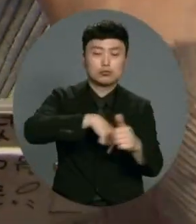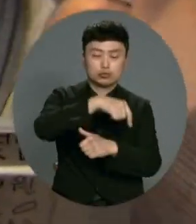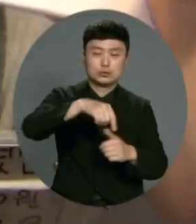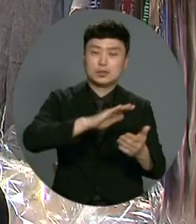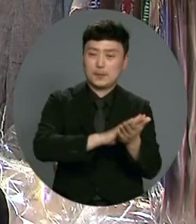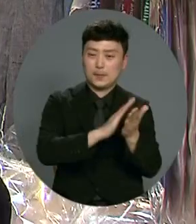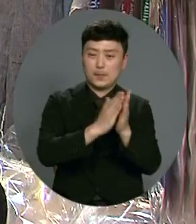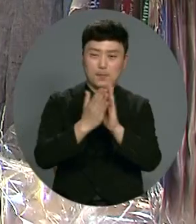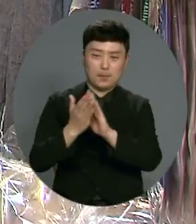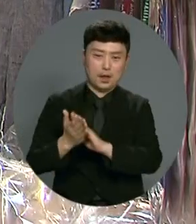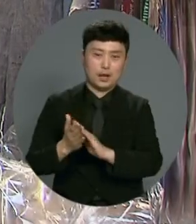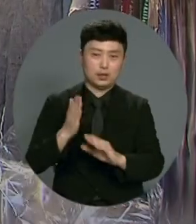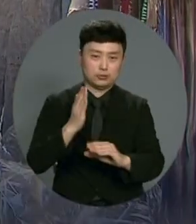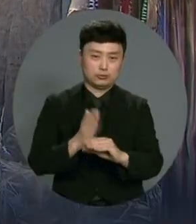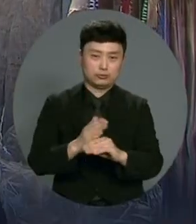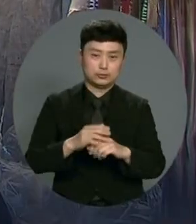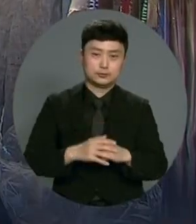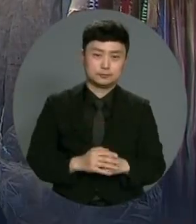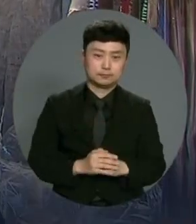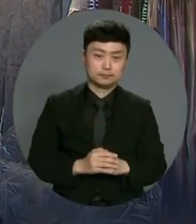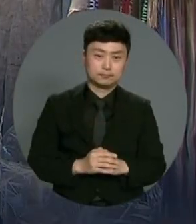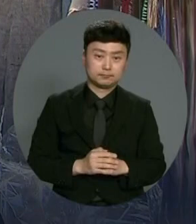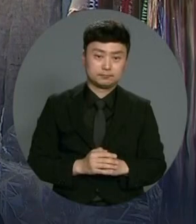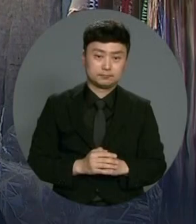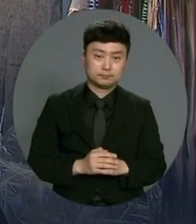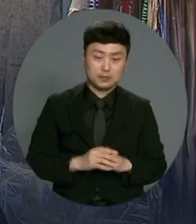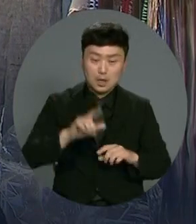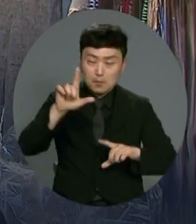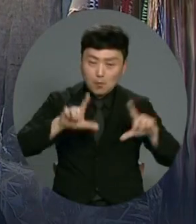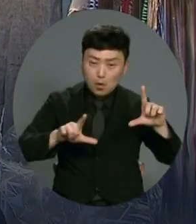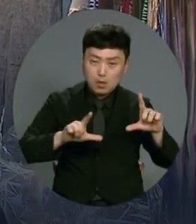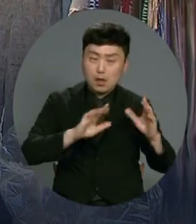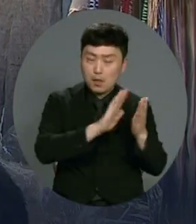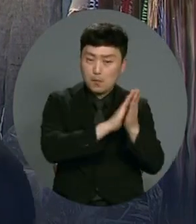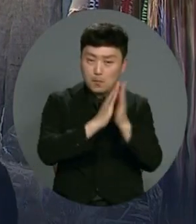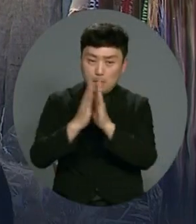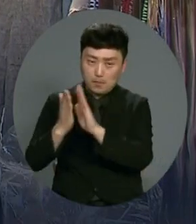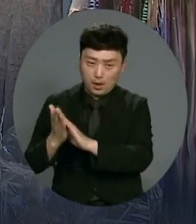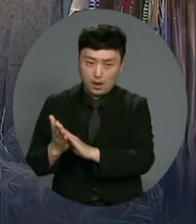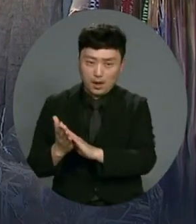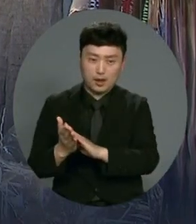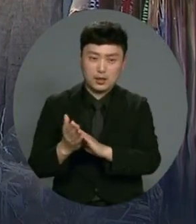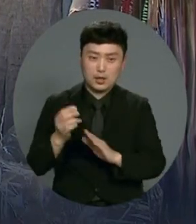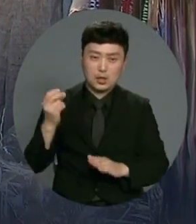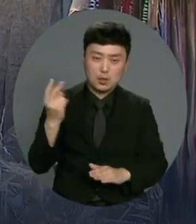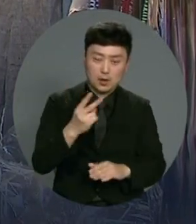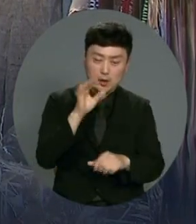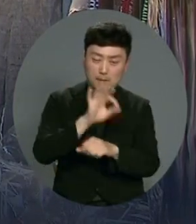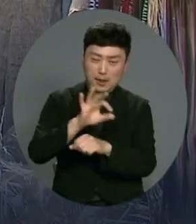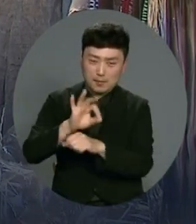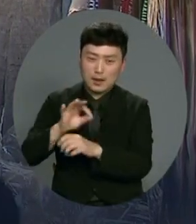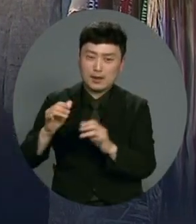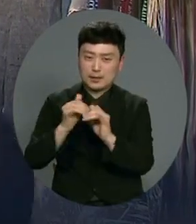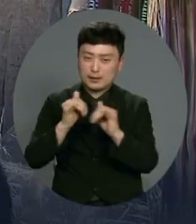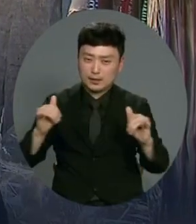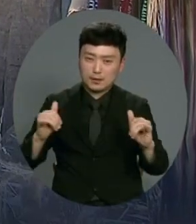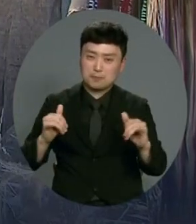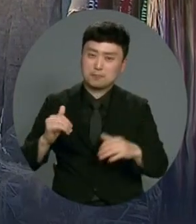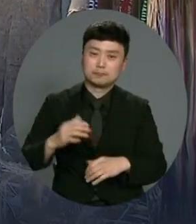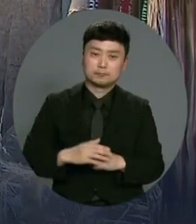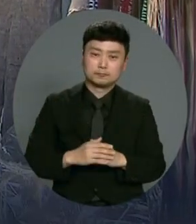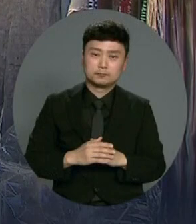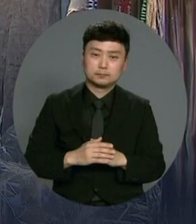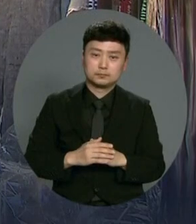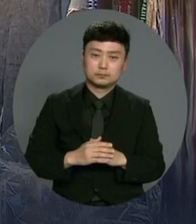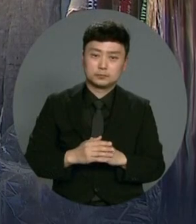말합니다. 흐름도 좀 빨라졌고요. 그런 게 전반적으로 많이 바뀌고 구매 세대들도 많이 바뀌었기 때문에 거기에